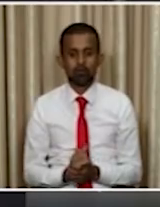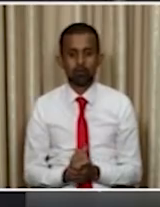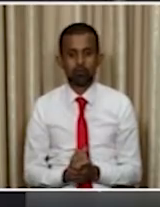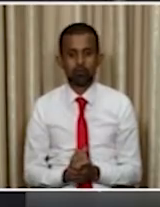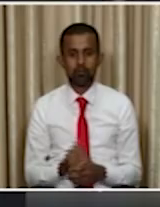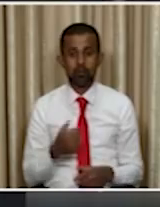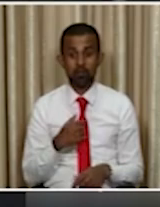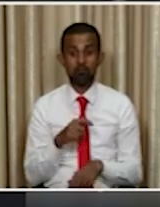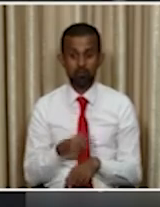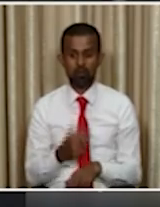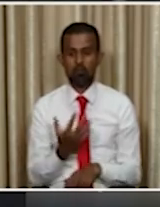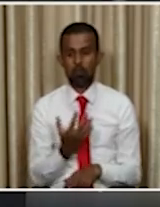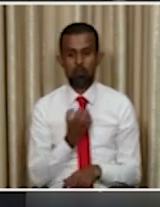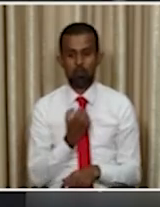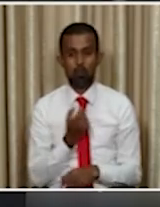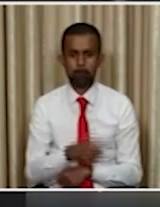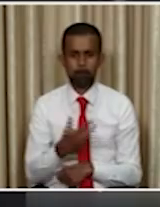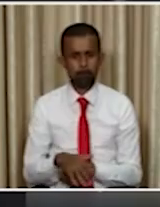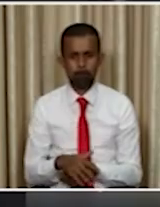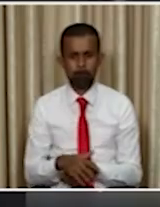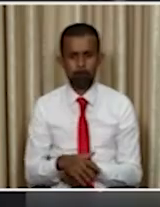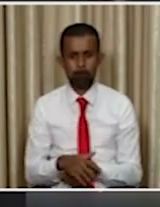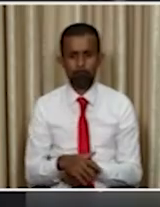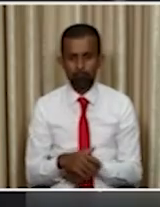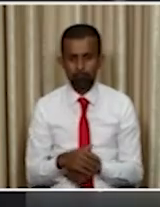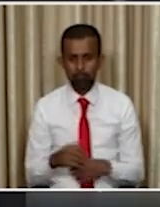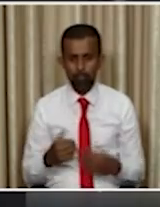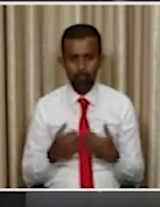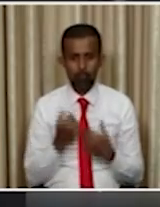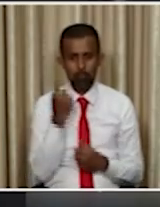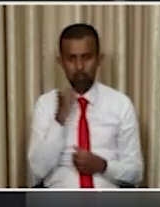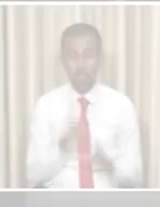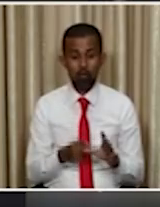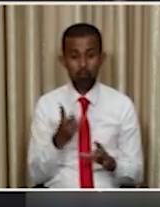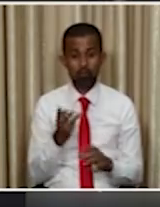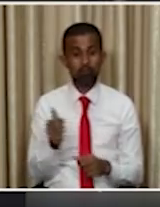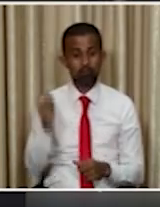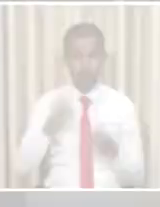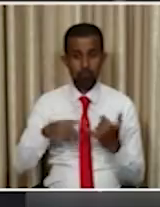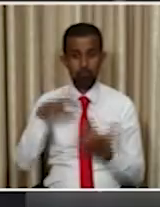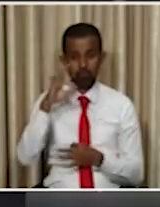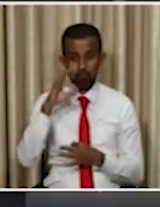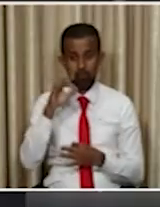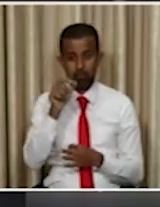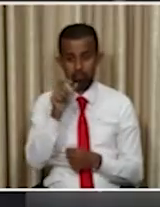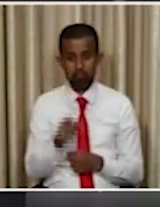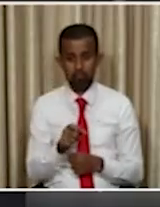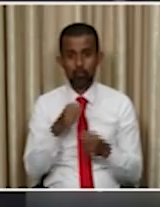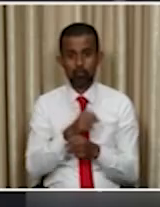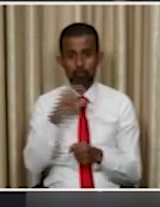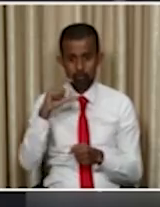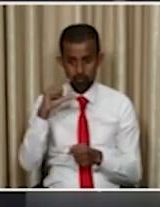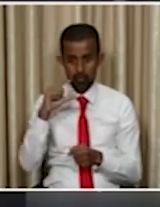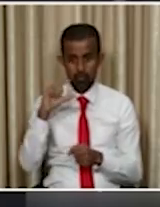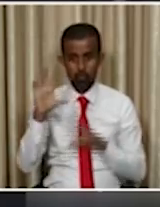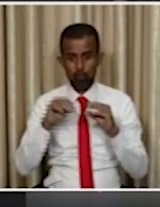ඒකට ඉඩක් ඕනේ. ඉතින් ඒ ටික සැලසුම් කරලා තිනවා අපි. අත්‍තරම මම යෝජනා කළා මීට අවුරුදු කීපයකට පෙර. උපාධිධාරින් අපිට පුළුවන් UGC කේ